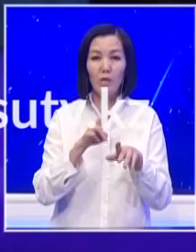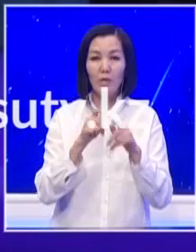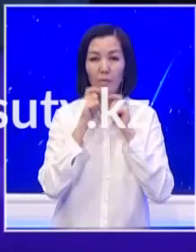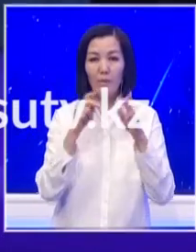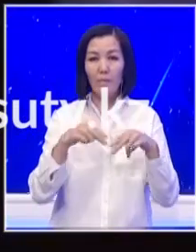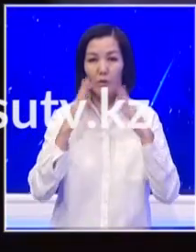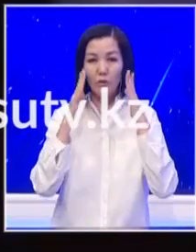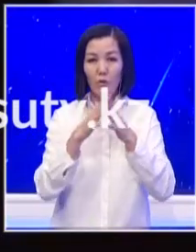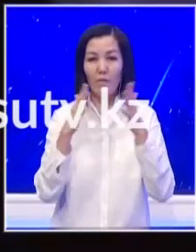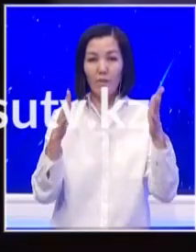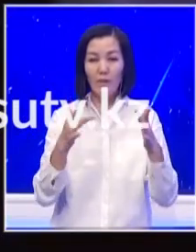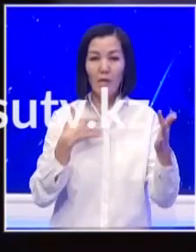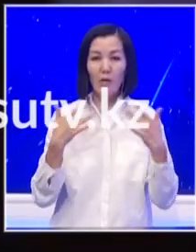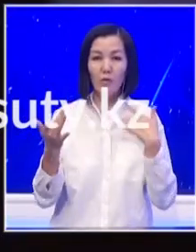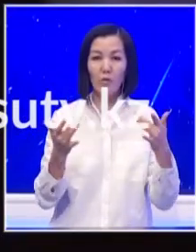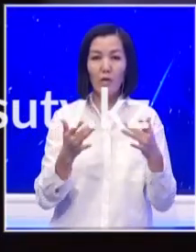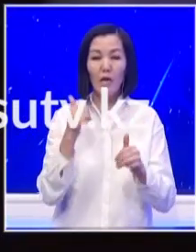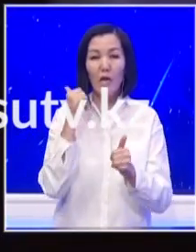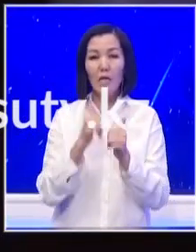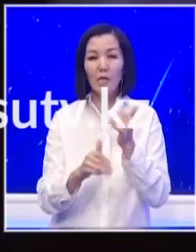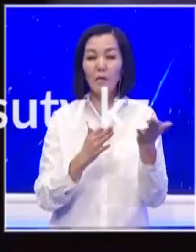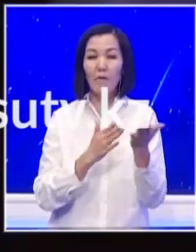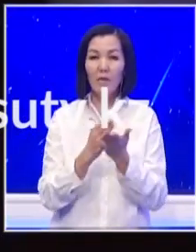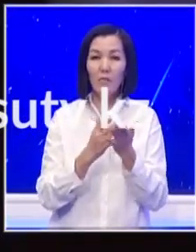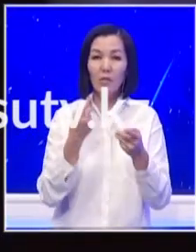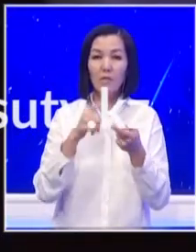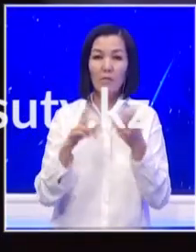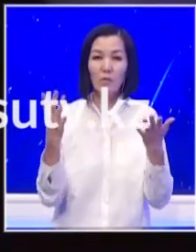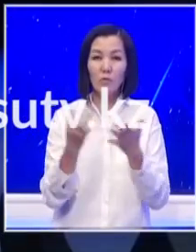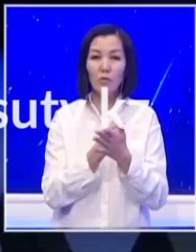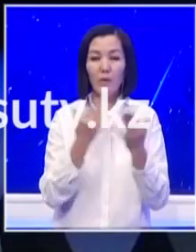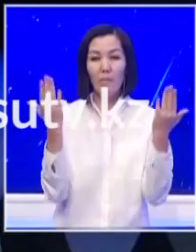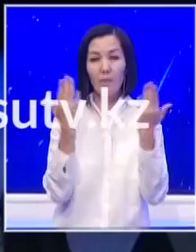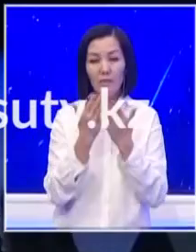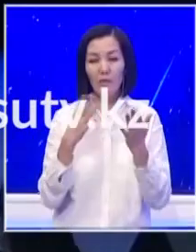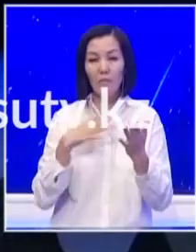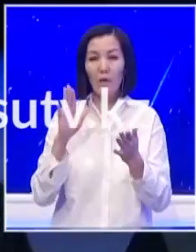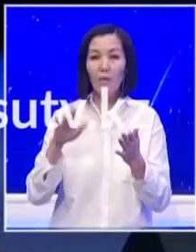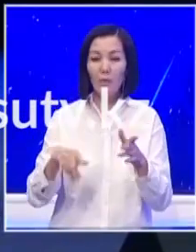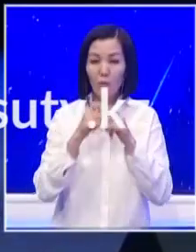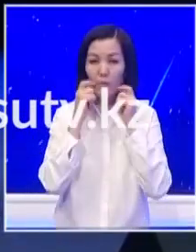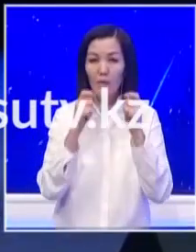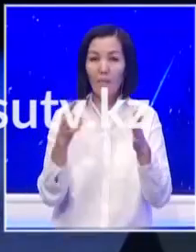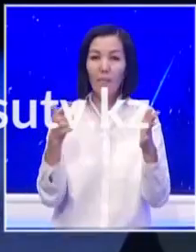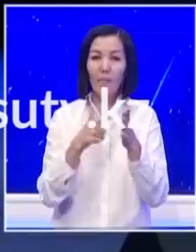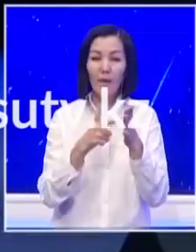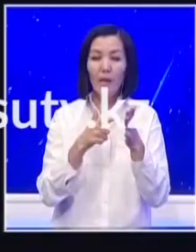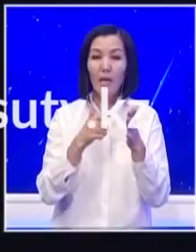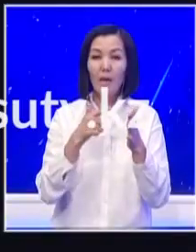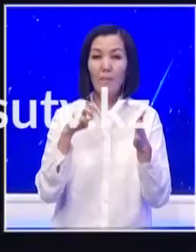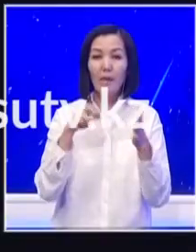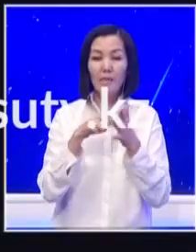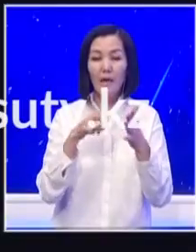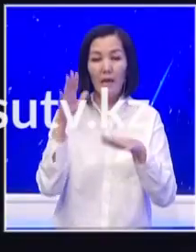внимание уделили не только актерам, ведь от каждого работника зависит успех постановки. А потому награды благодарственных писем от лица